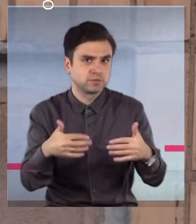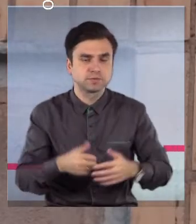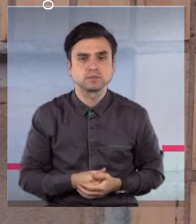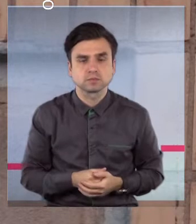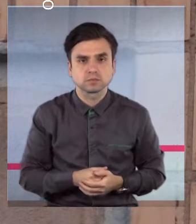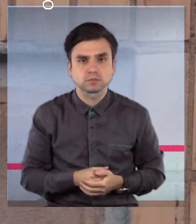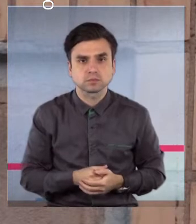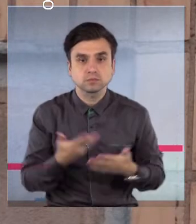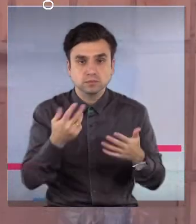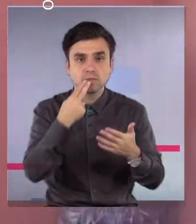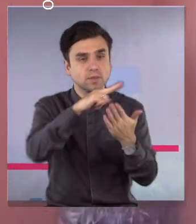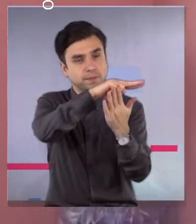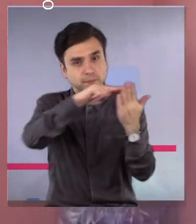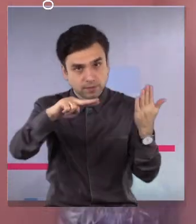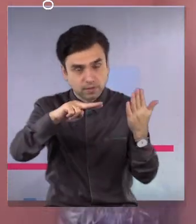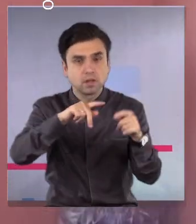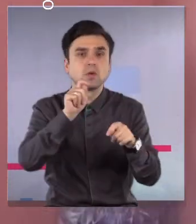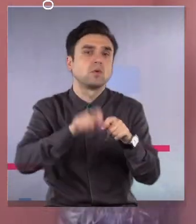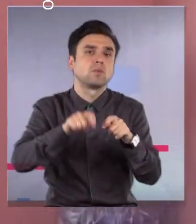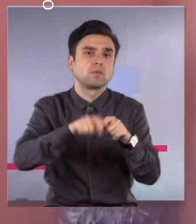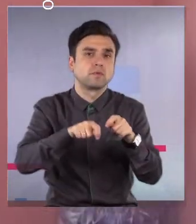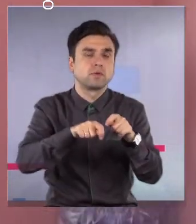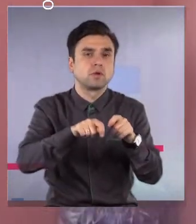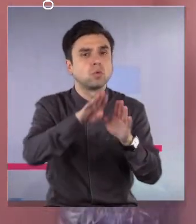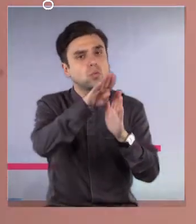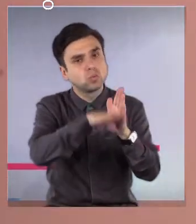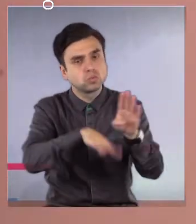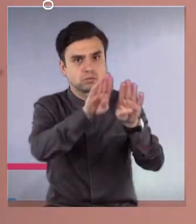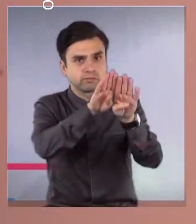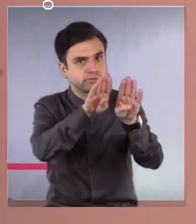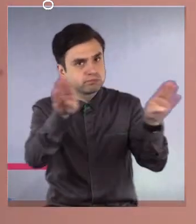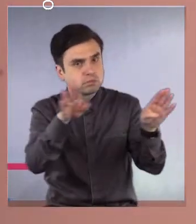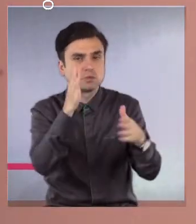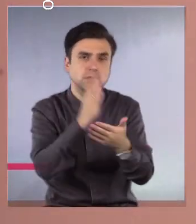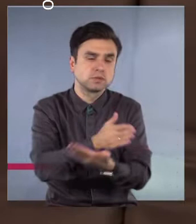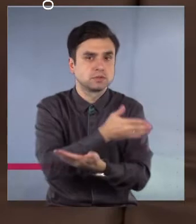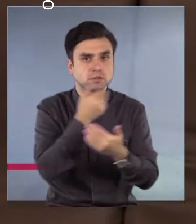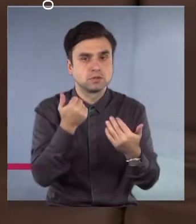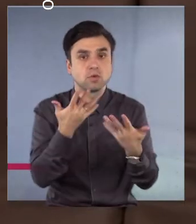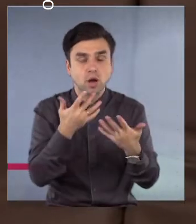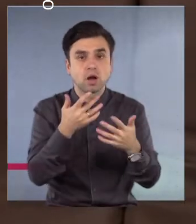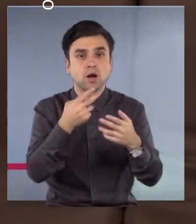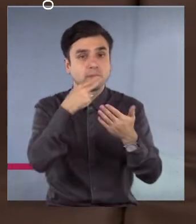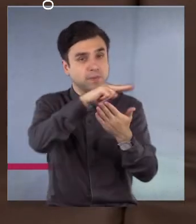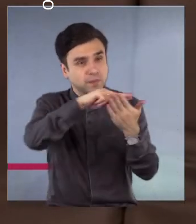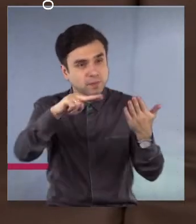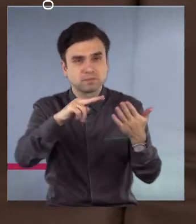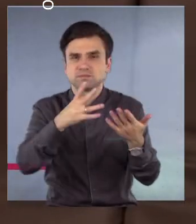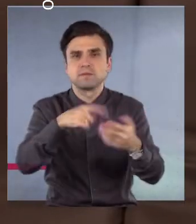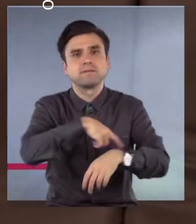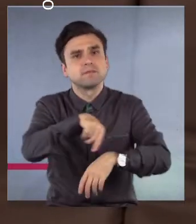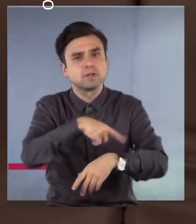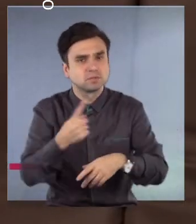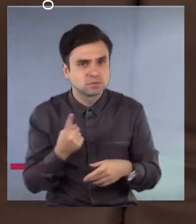мешканцям цієї багатоповерхівки. Але це все потребує тривалого часу та додаткових витрат, які має сплачувати